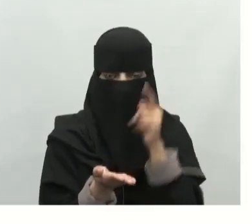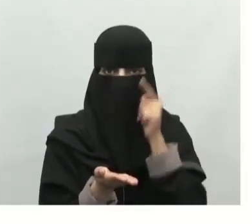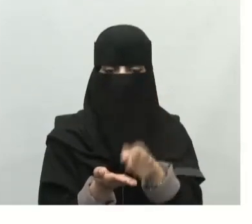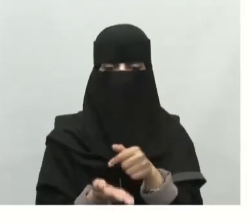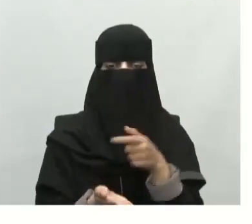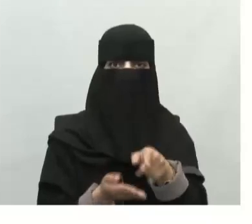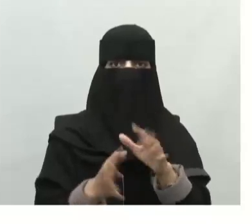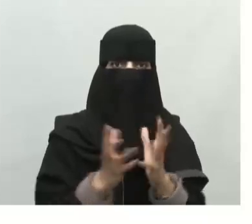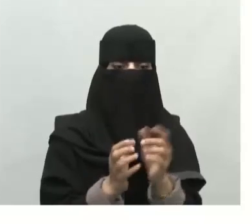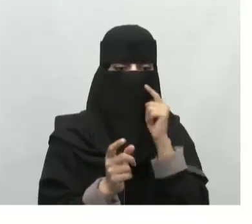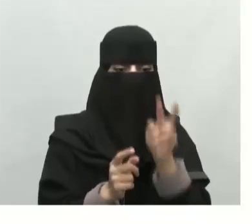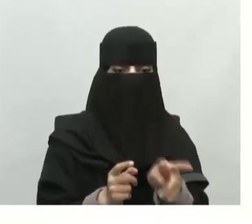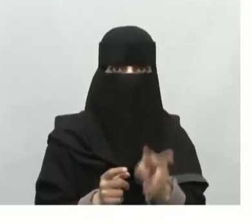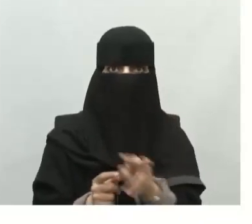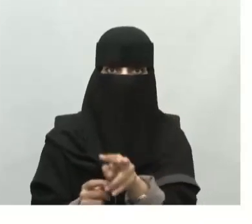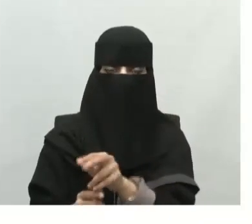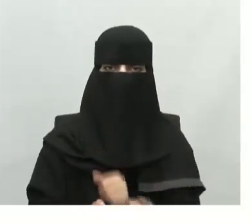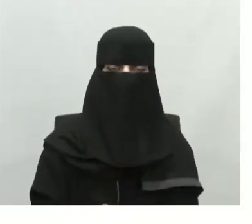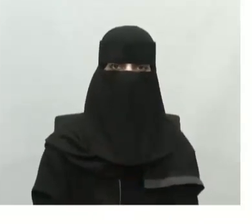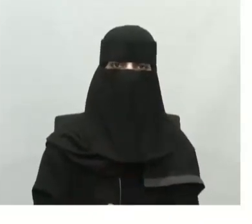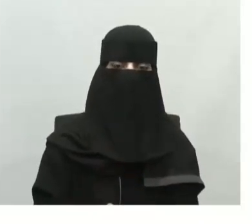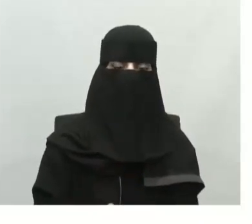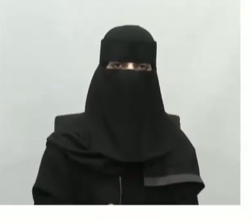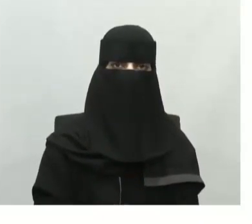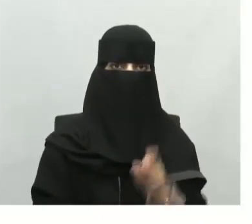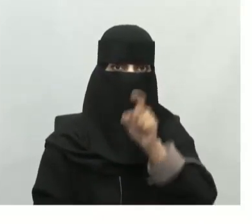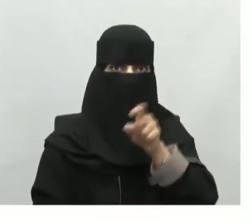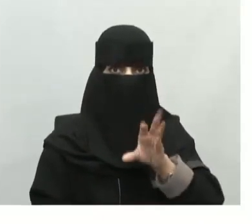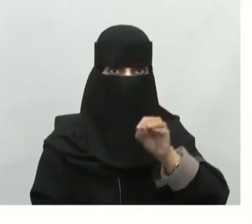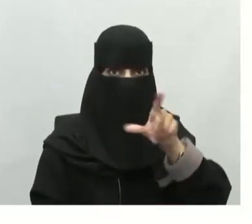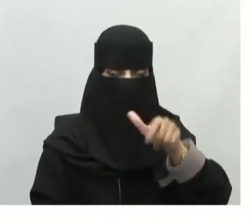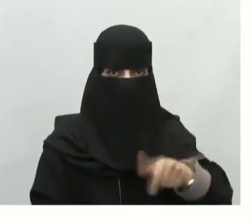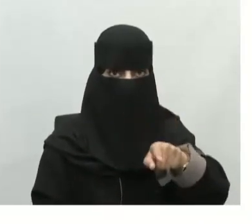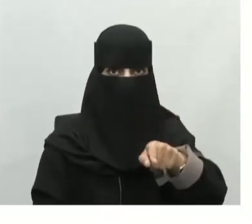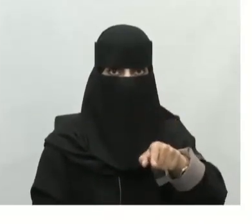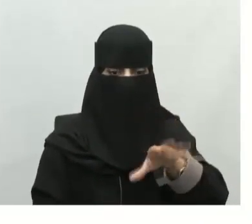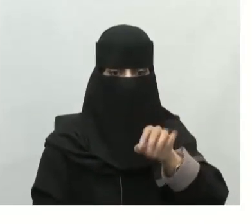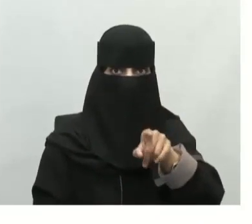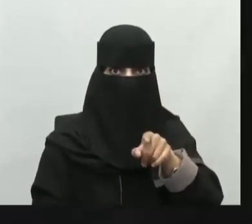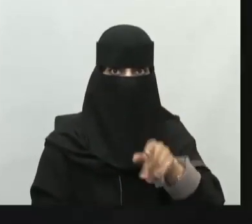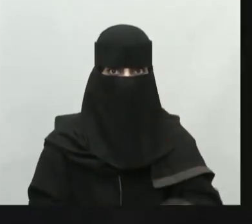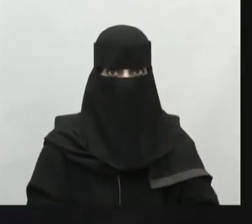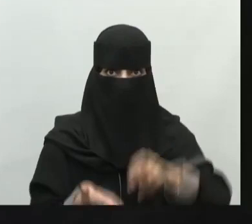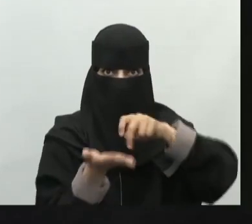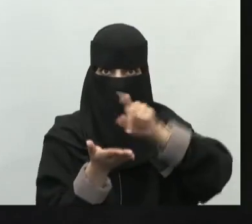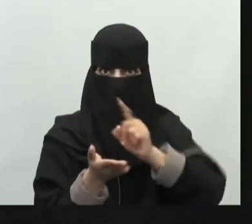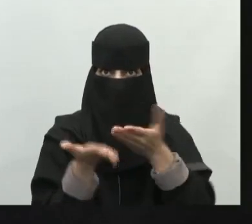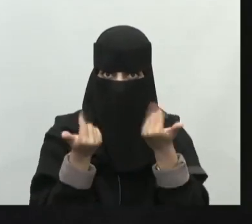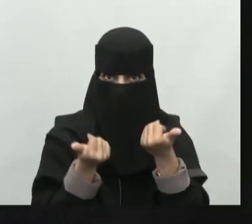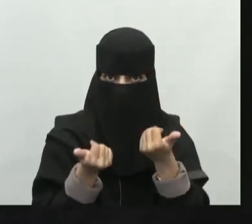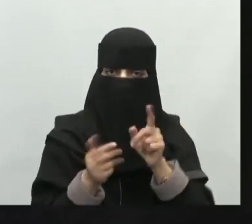هذهه مجموعه من الزواحف هل معنى ذلك انها ليس لها ارجل